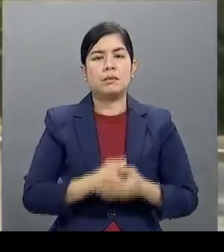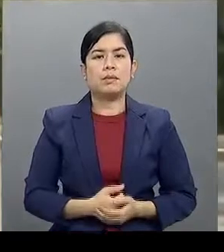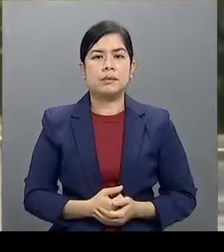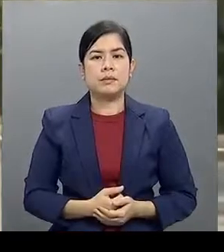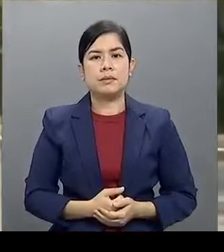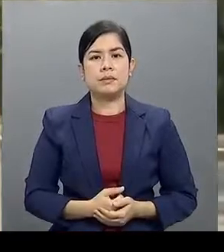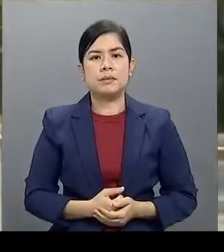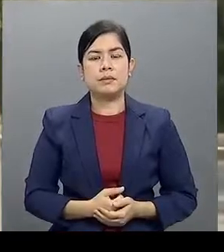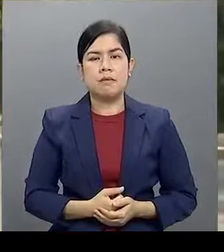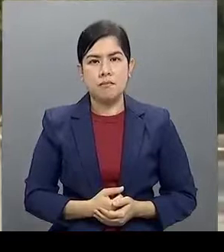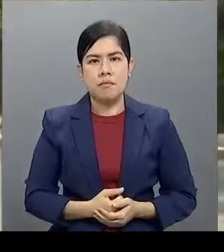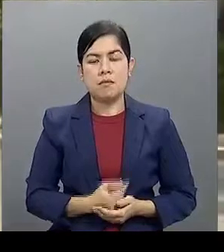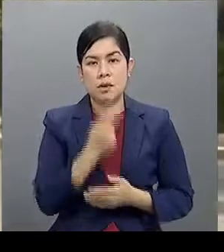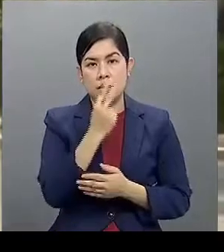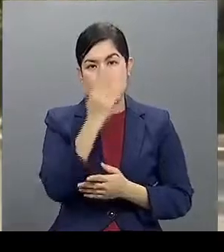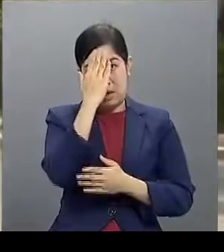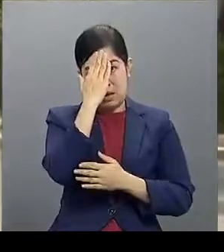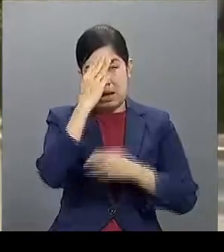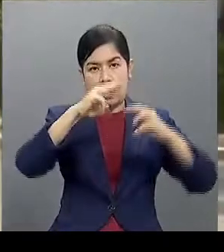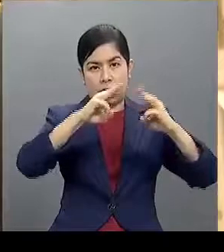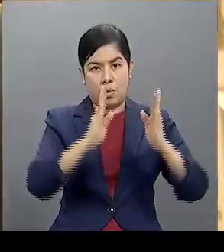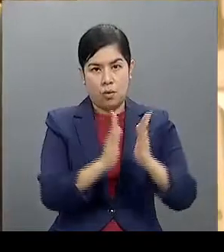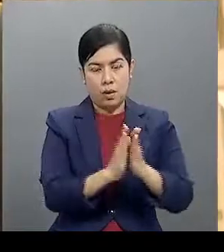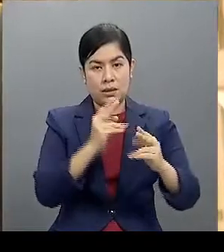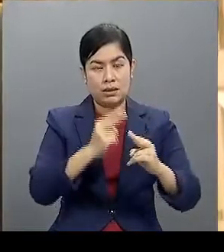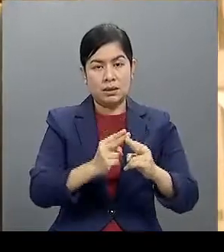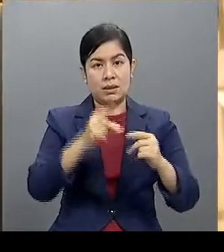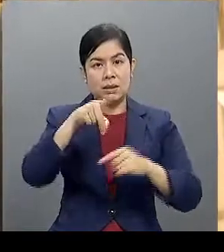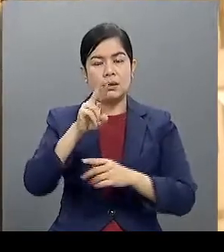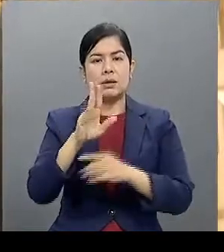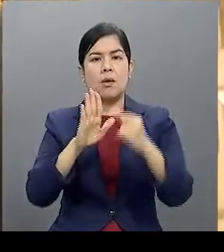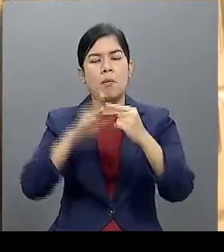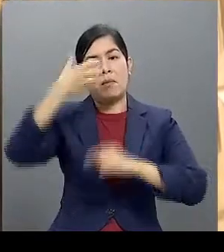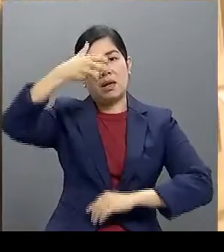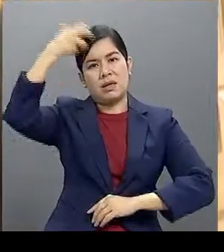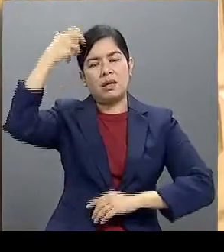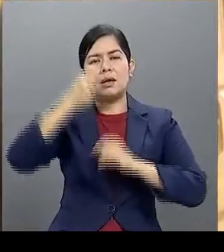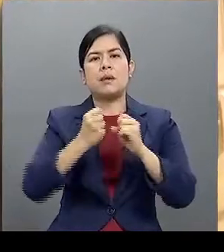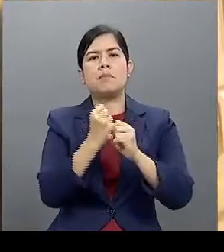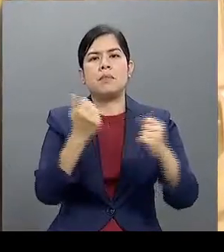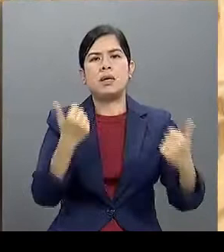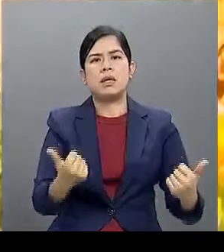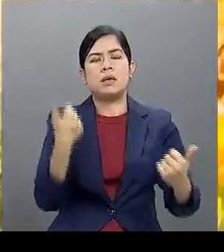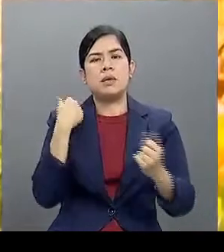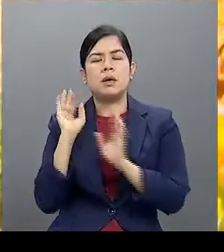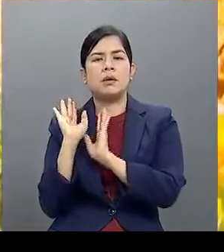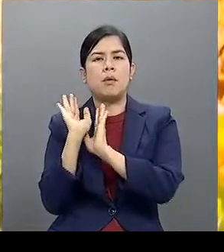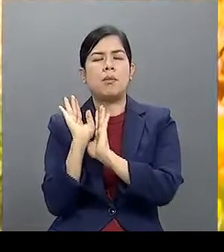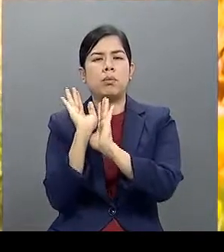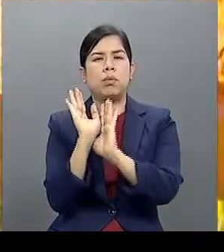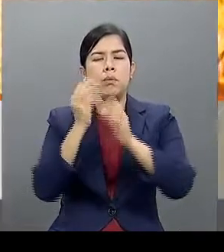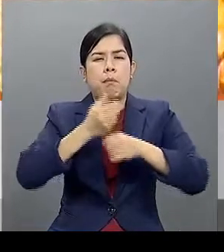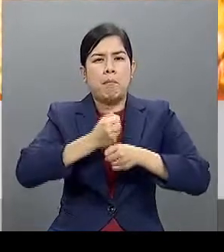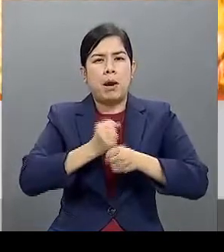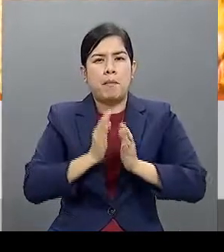ที่หน้าวิหารหลวงวัดพระสิงห์วรวิหารแม้ปีนี้ไม่มีขบวนแห่พระพุทธสีหิงพระคู่เมืองเชียงใหม่และก็พระพุทธรูปสำคั